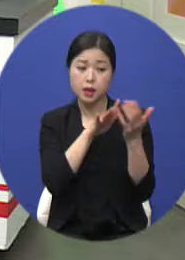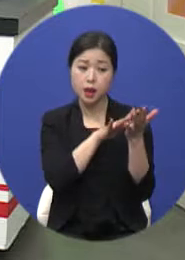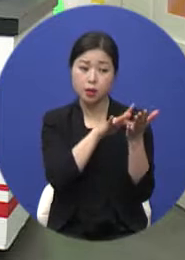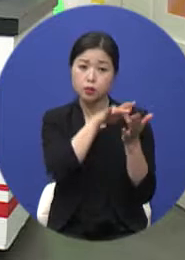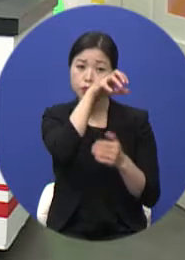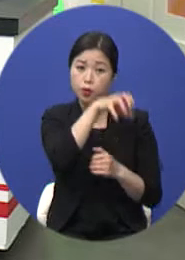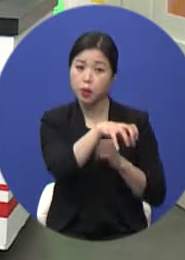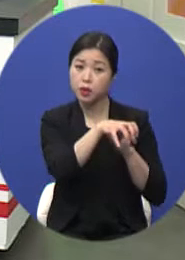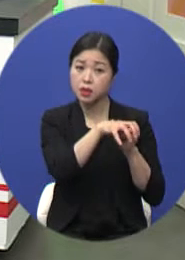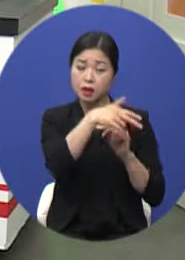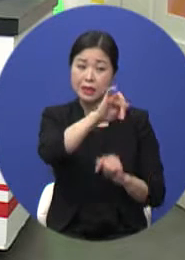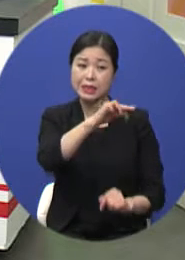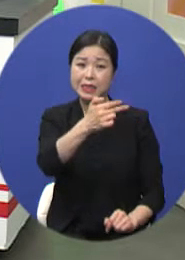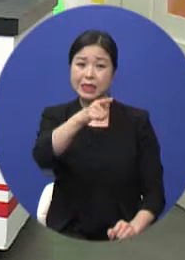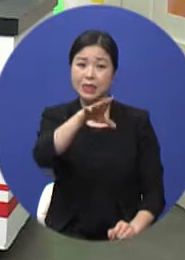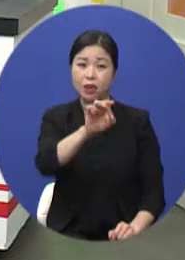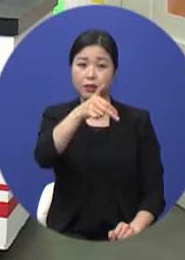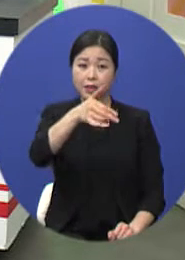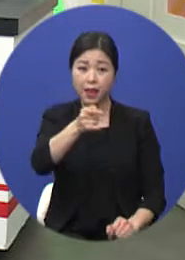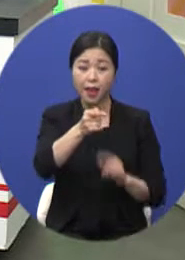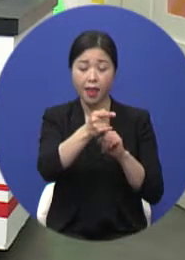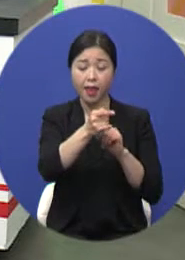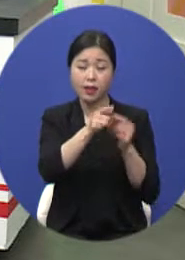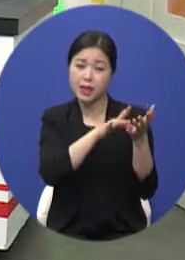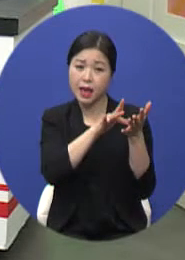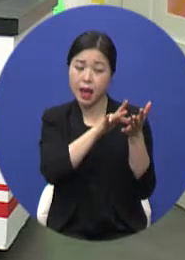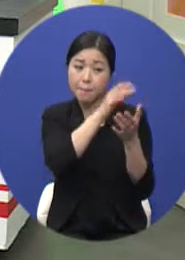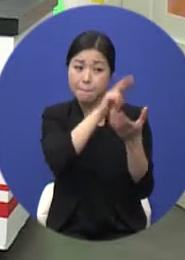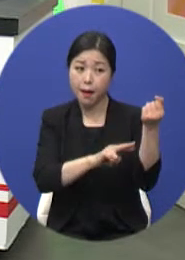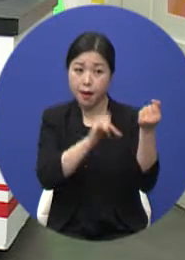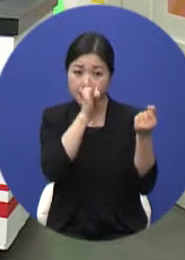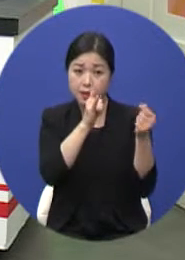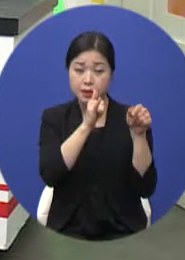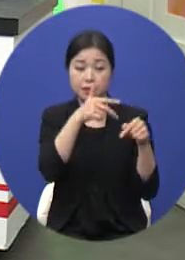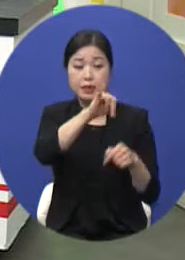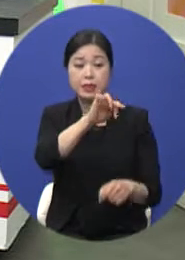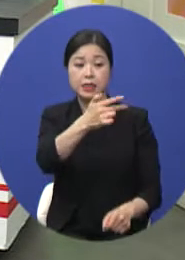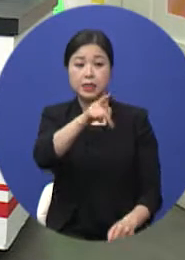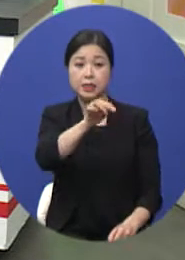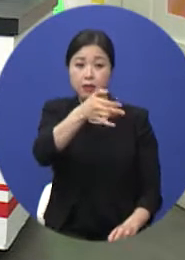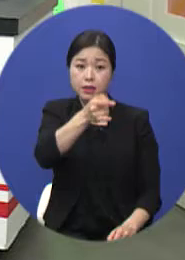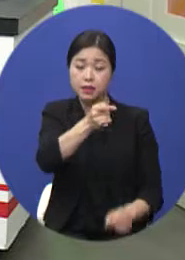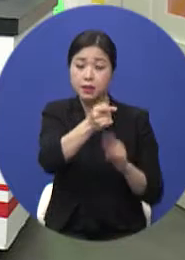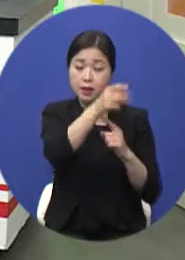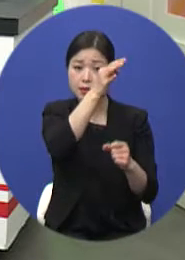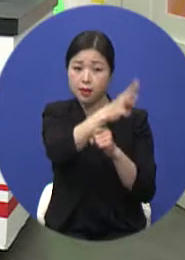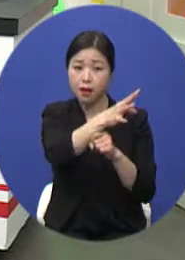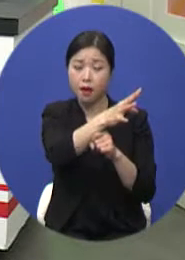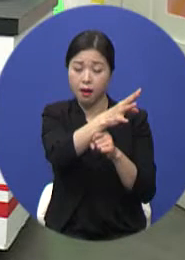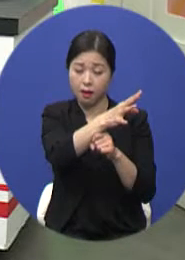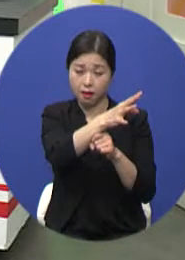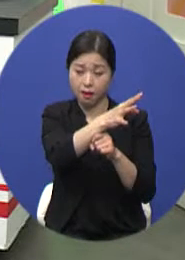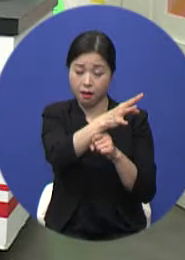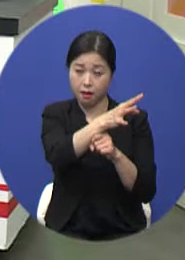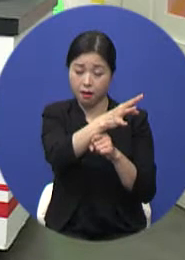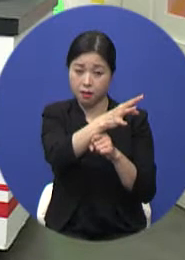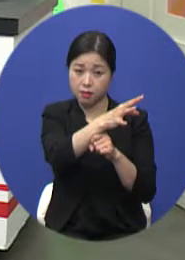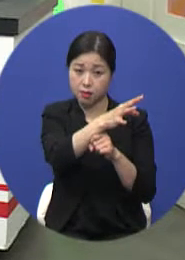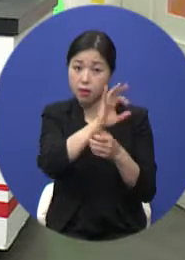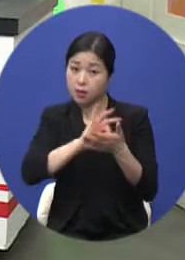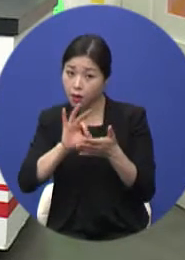그 질정제를 팔잖아요. 그렇잖아요. 그 질정제를 사용해도 만성 질염에 도움이